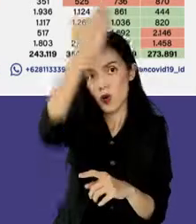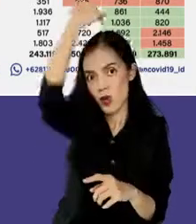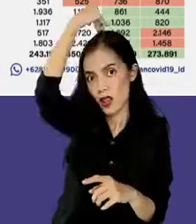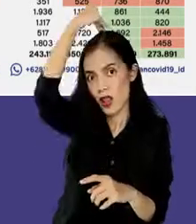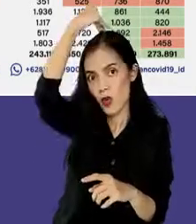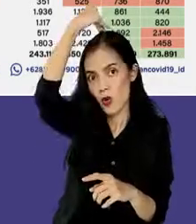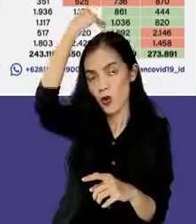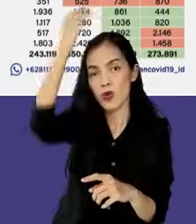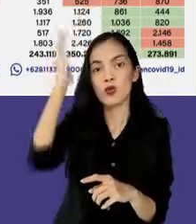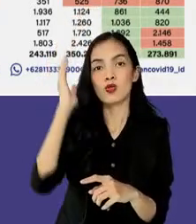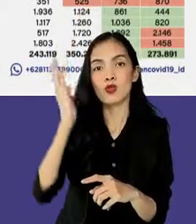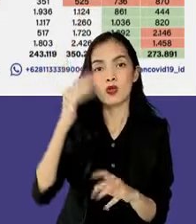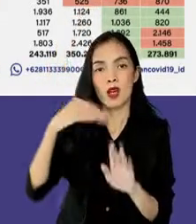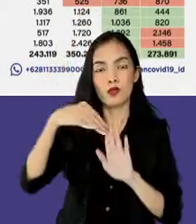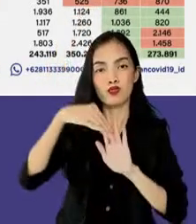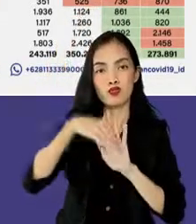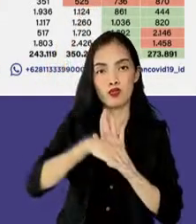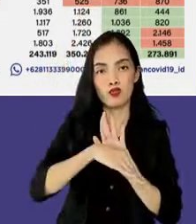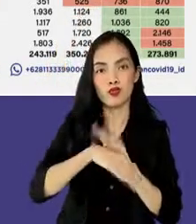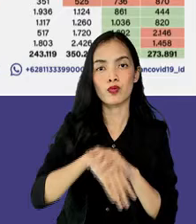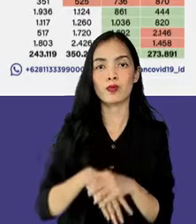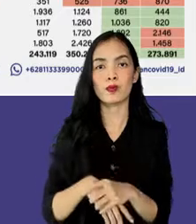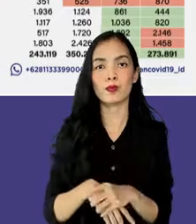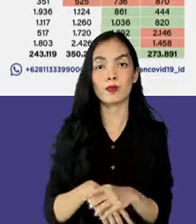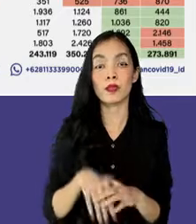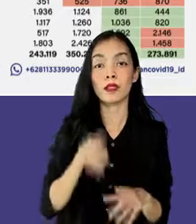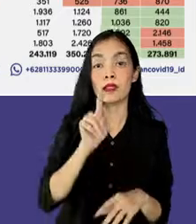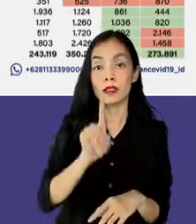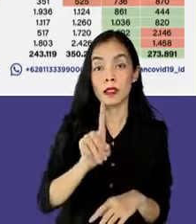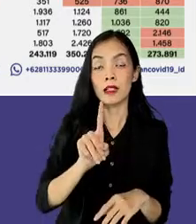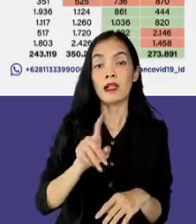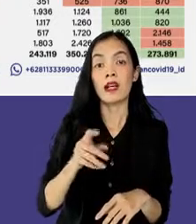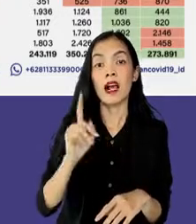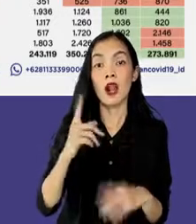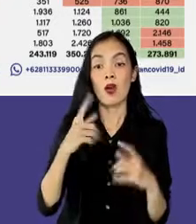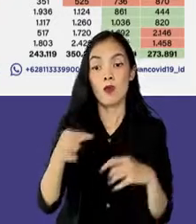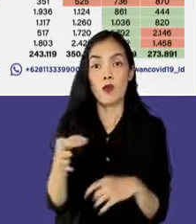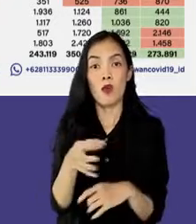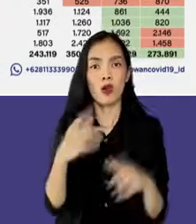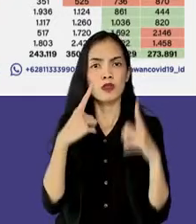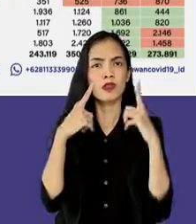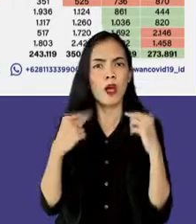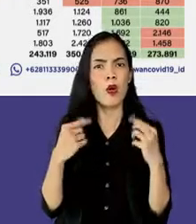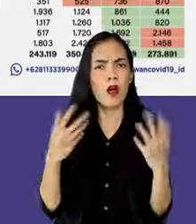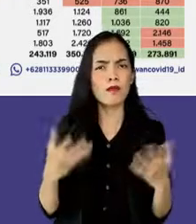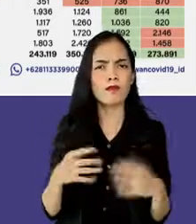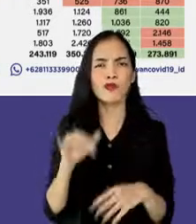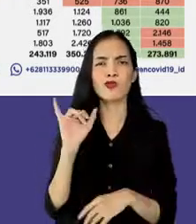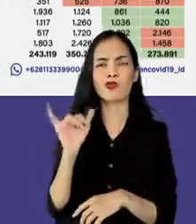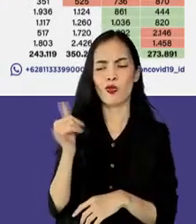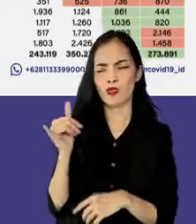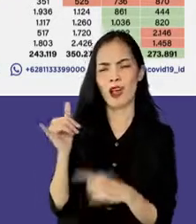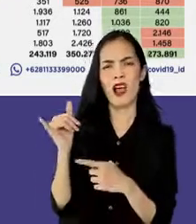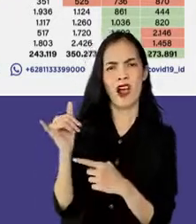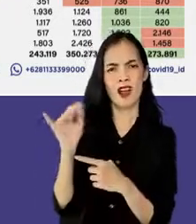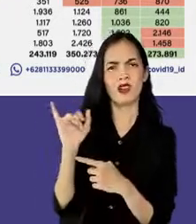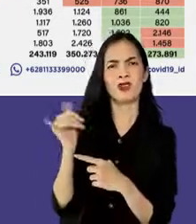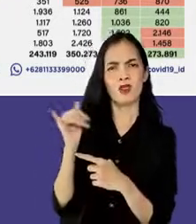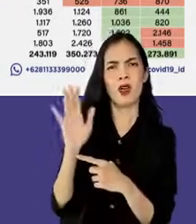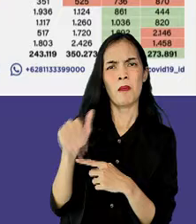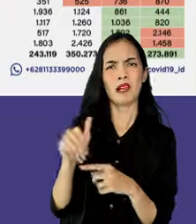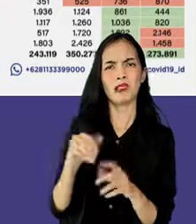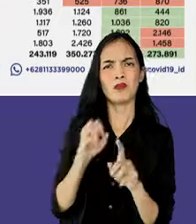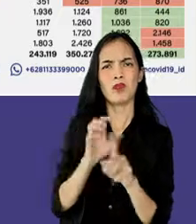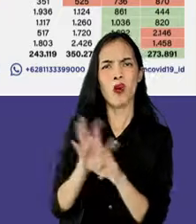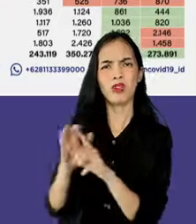yang sempat Mengalami penurunan sedangkan di Pulau Jawa masih ada Yogyakarta yang masih menunjukkan